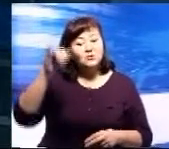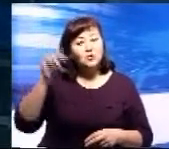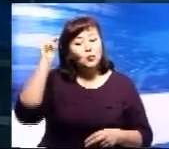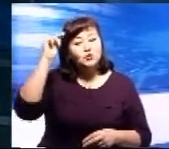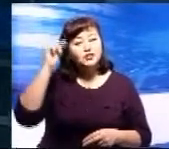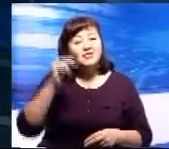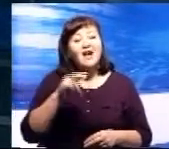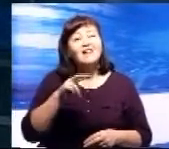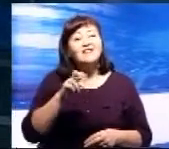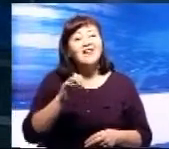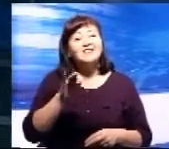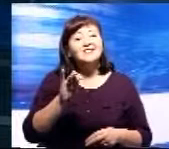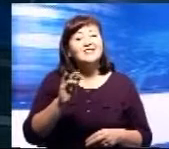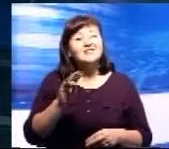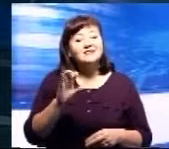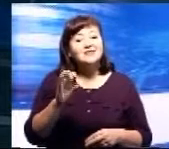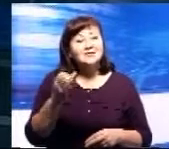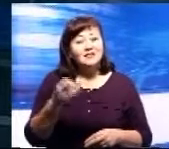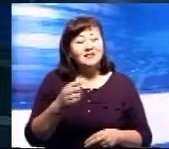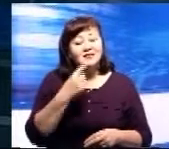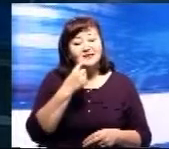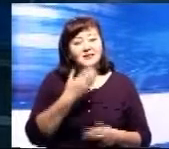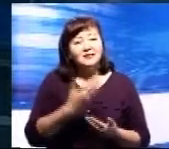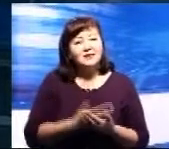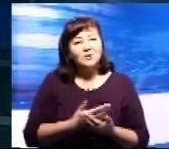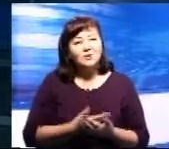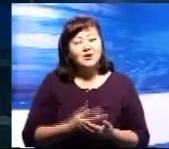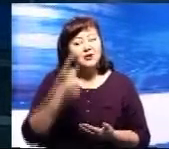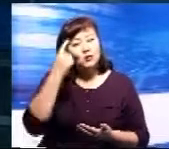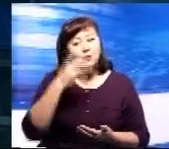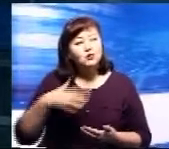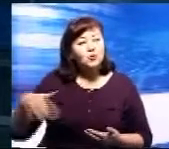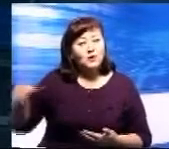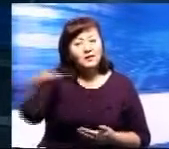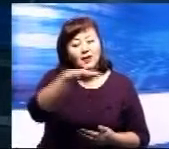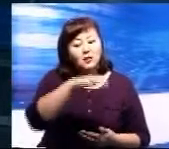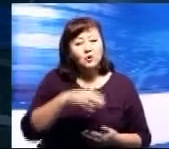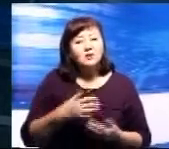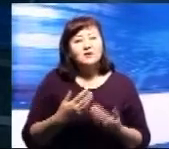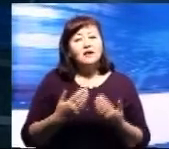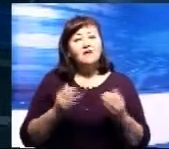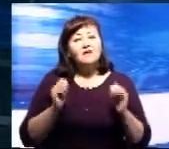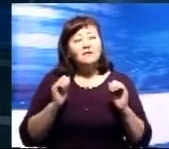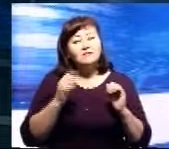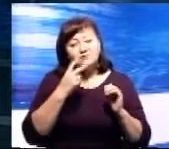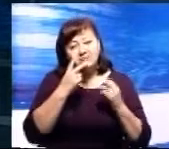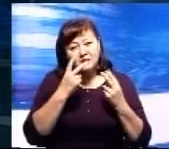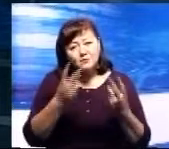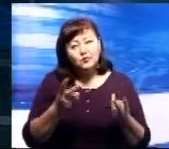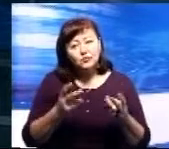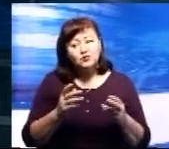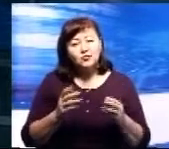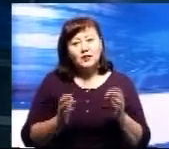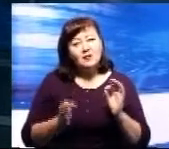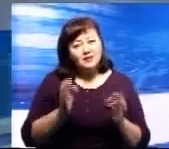чужд. Поэтому я думаю, что народ воспримет это с удовольствием, поскольку это нужно для будущего